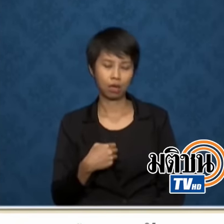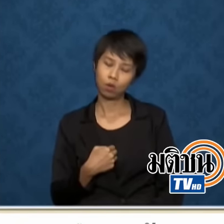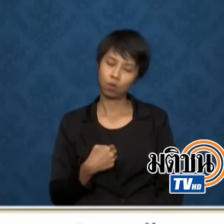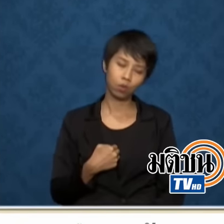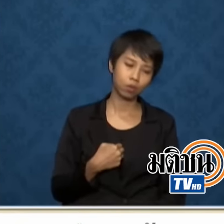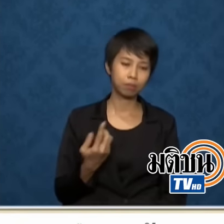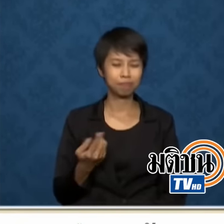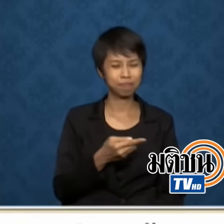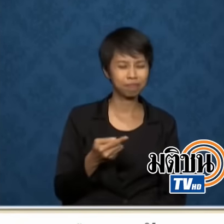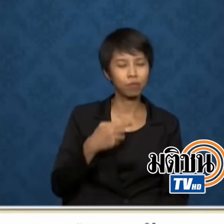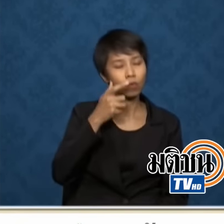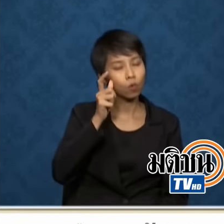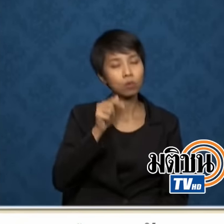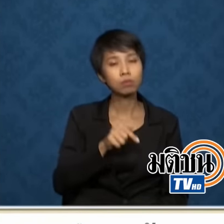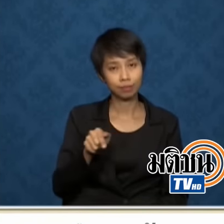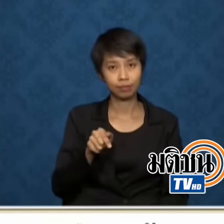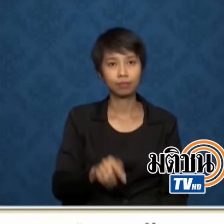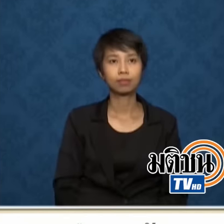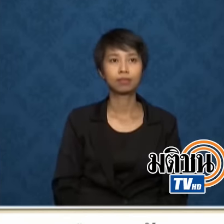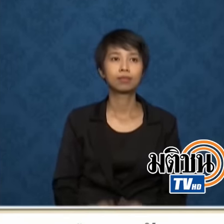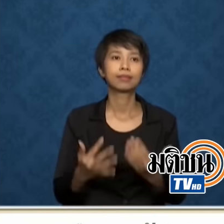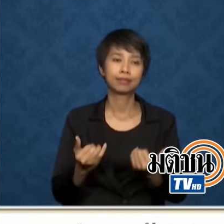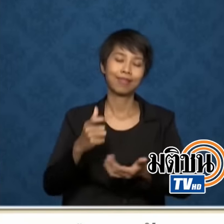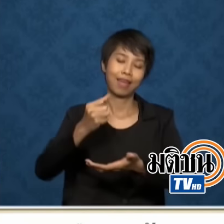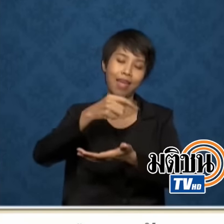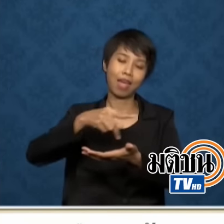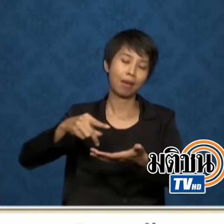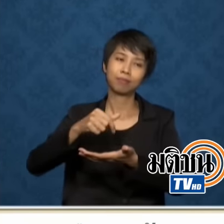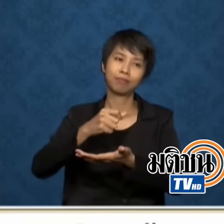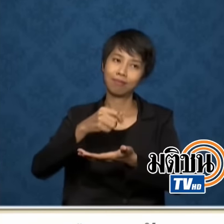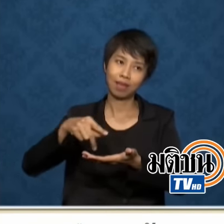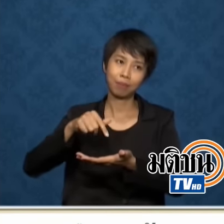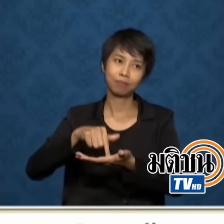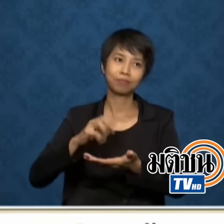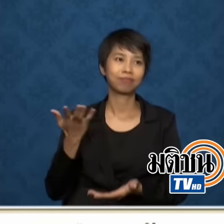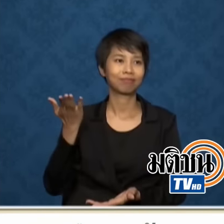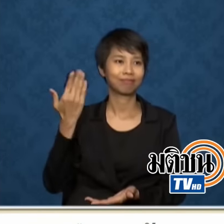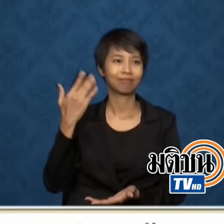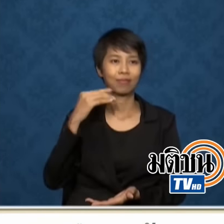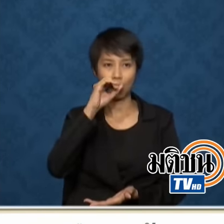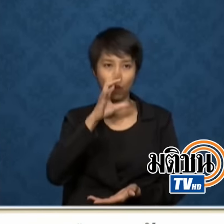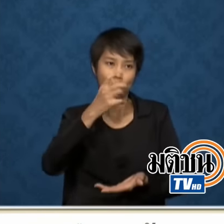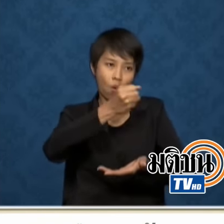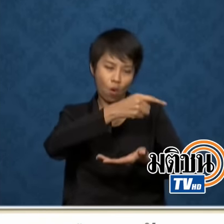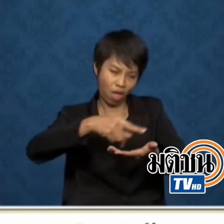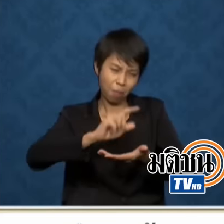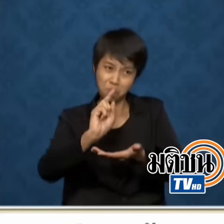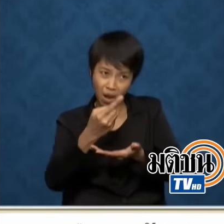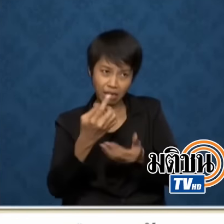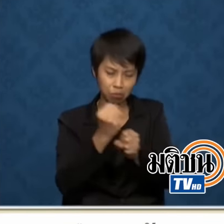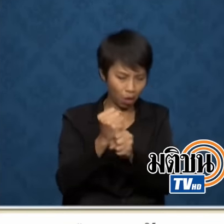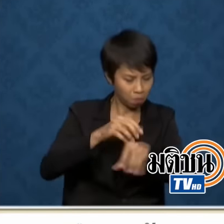ะคะสำหรับแอปพลิเคชันค่ะเปิดฉากอย่างเล้าใจค่ะซูเปอร์แอปนะคะแล้วก็ใช้บล็อกเชนด้ว